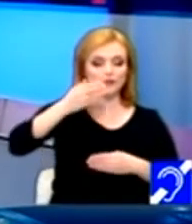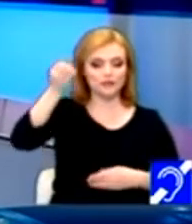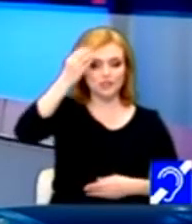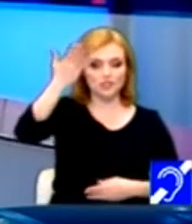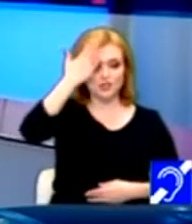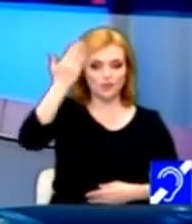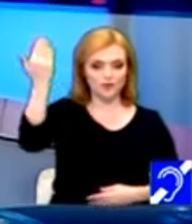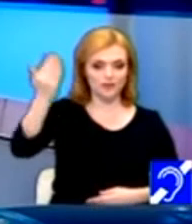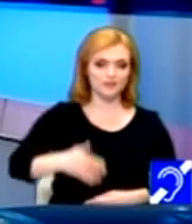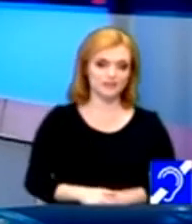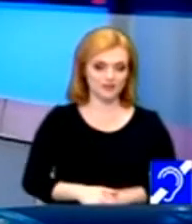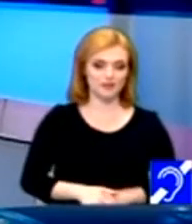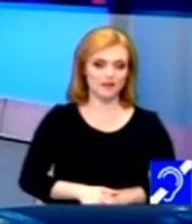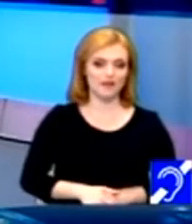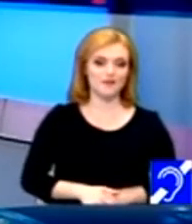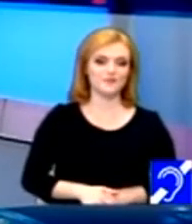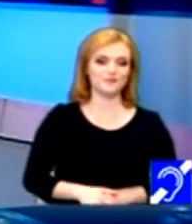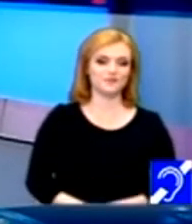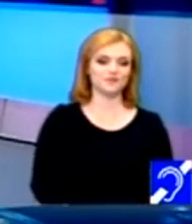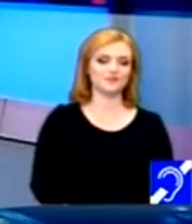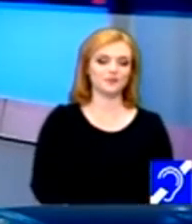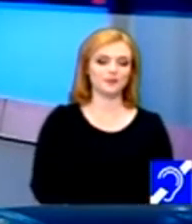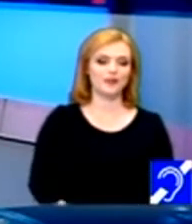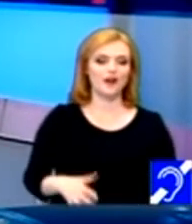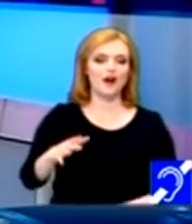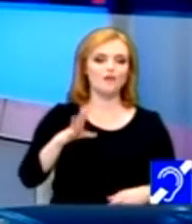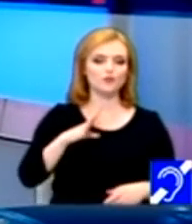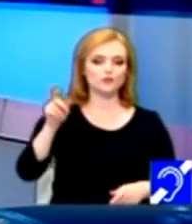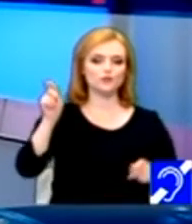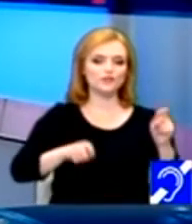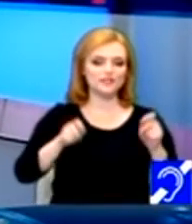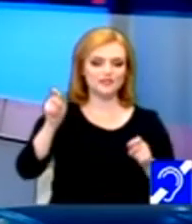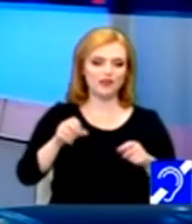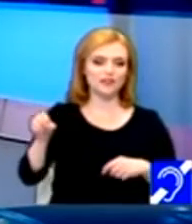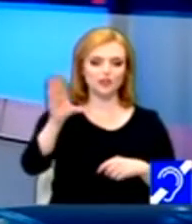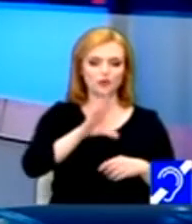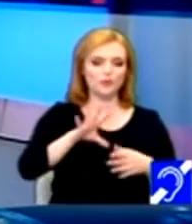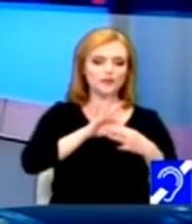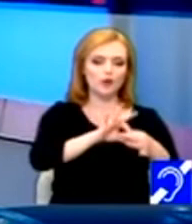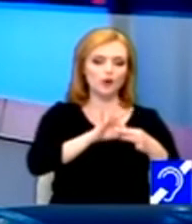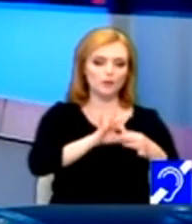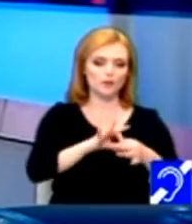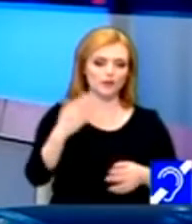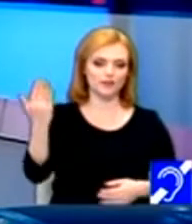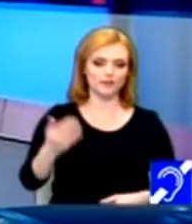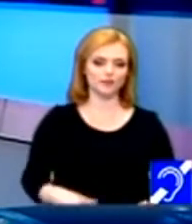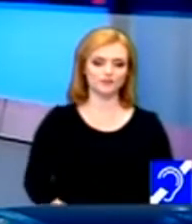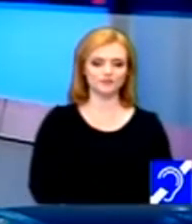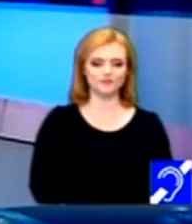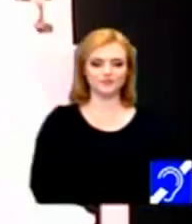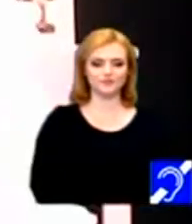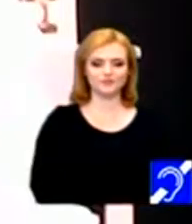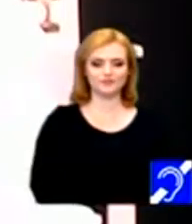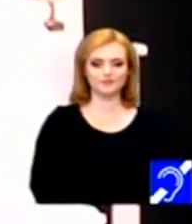prințesei de ochiate. Reprezentația a făcut parte din festivalul Europalia. Amănunte în corespondența de la Lucian Pârvoiu.